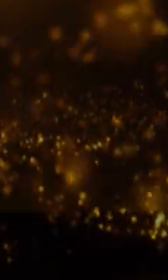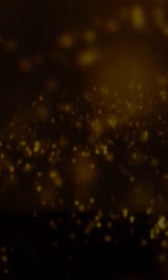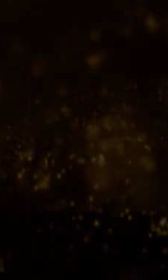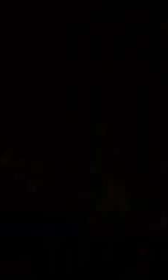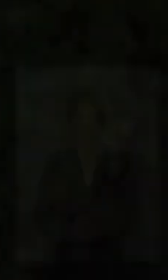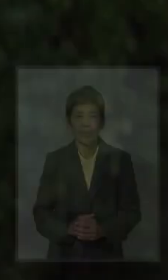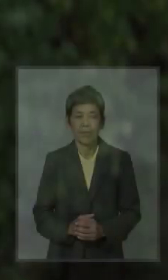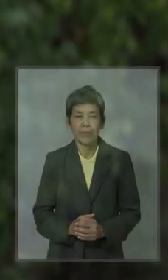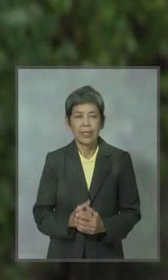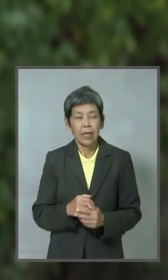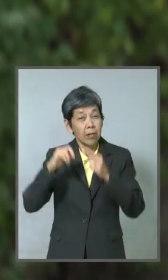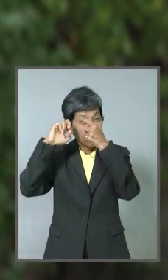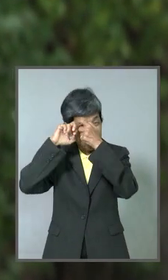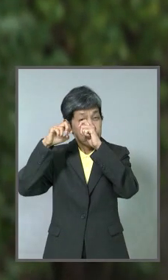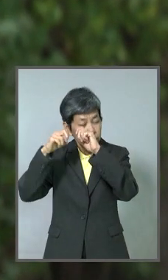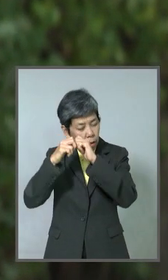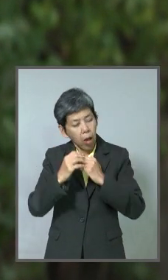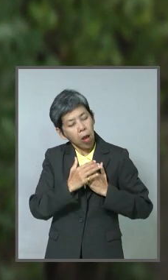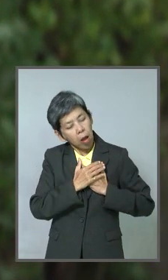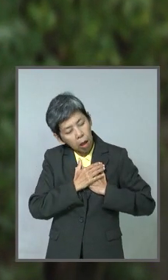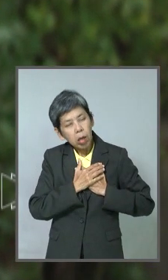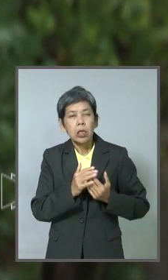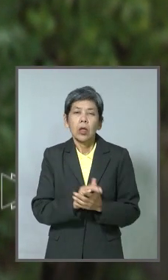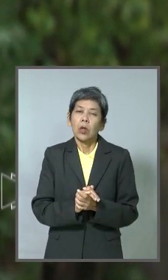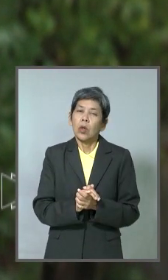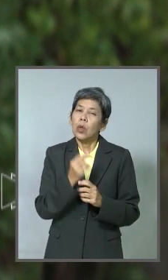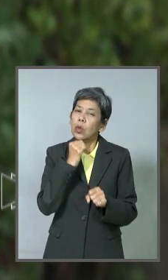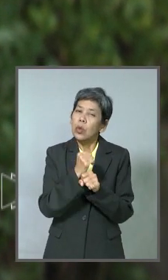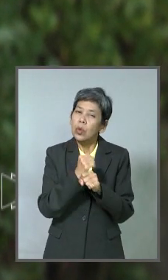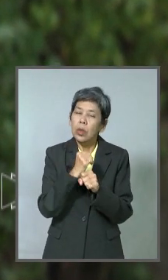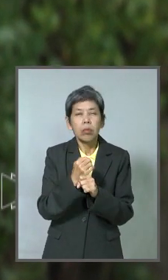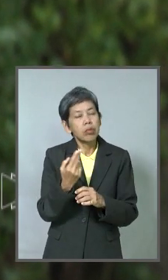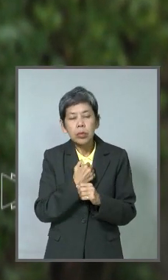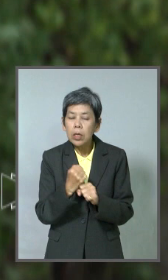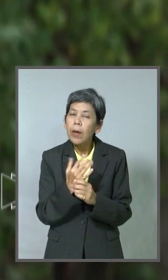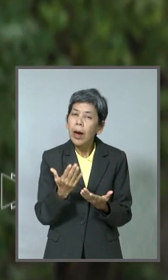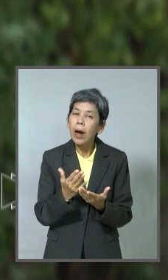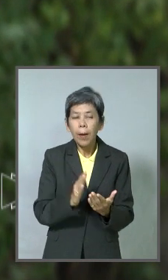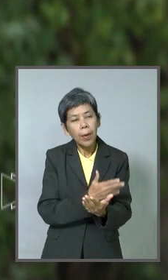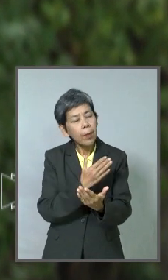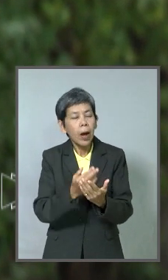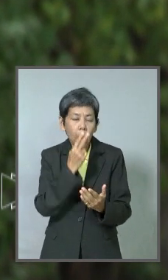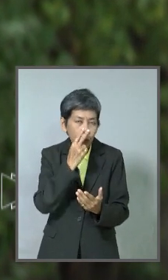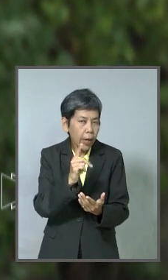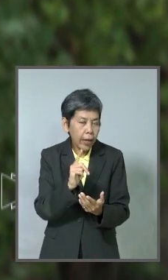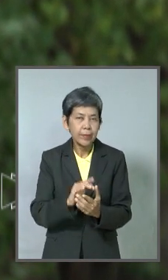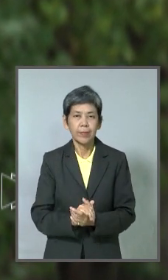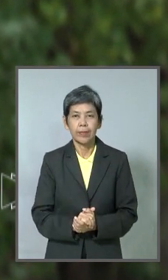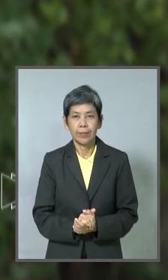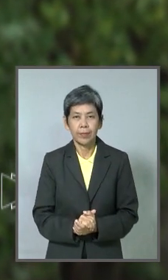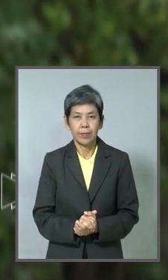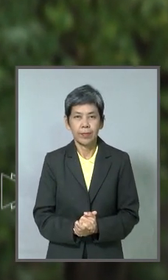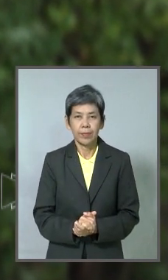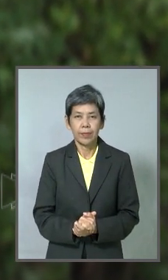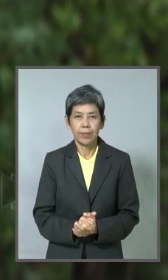ษย ์ความรักของปู่และหลานที่เป็นออทิสติกที่ทำให้โลกนั้นยิ้มได้เมื่ออยากที่ทั้งคู่นั้นเล่นดนตรีเป็นอย่าง